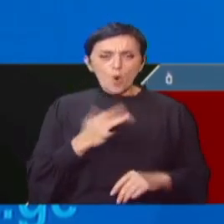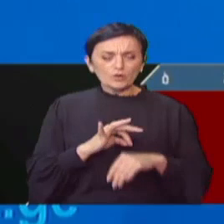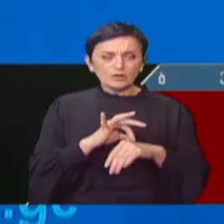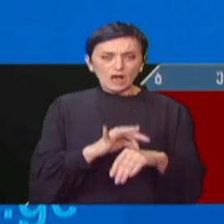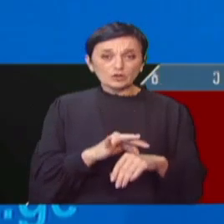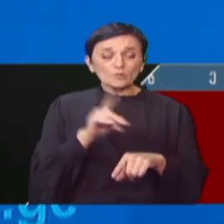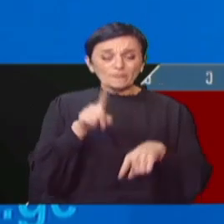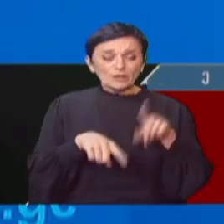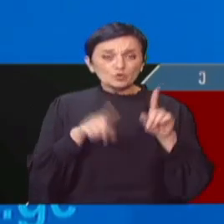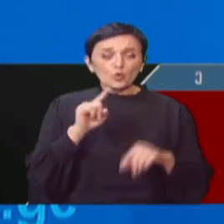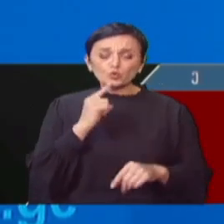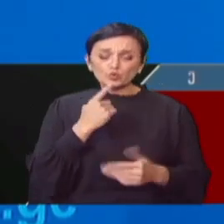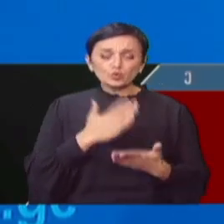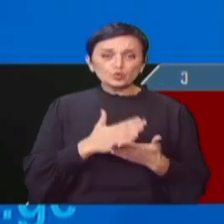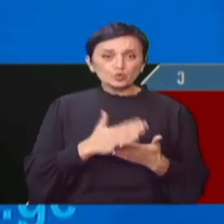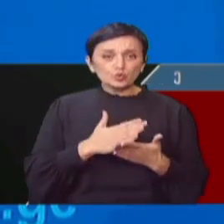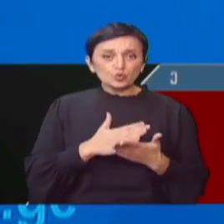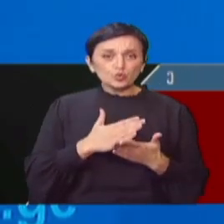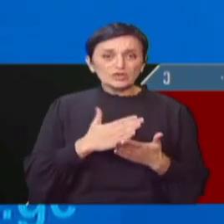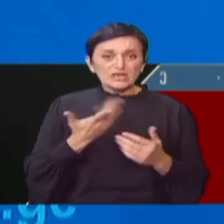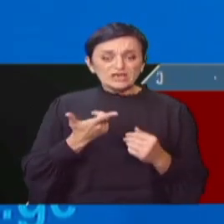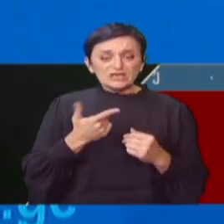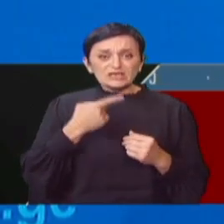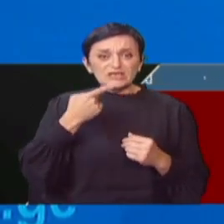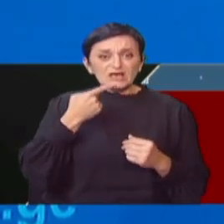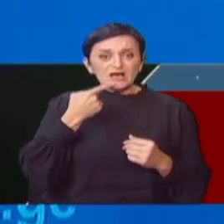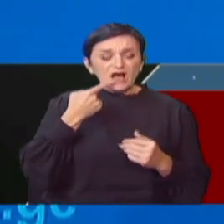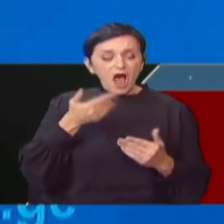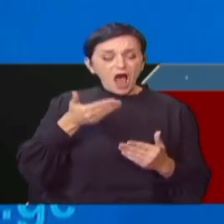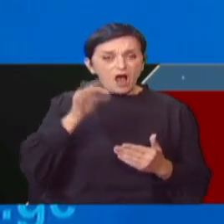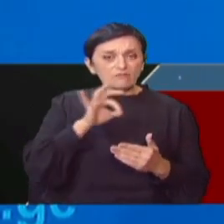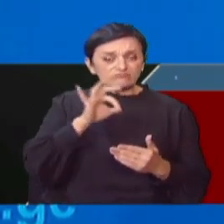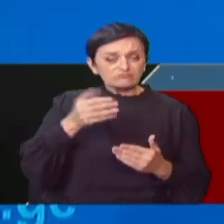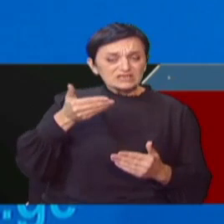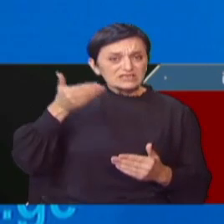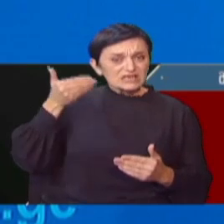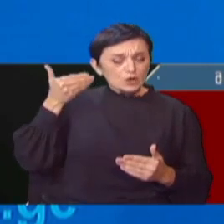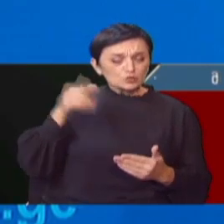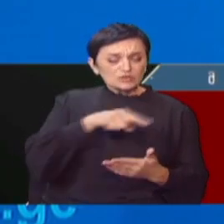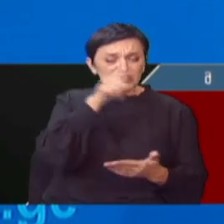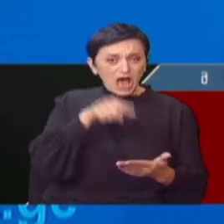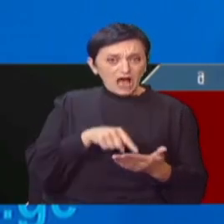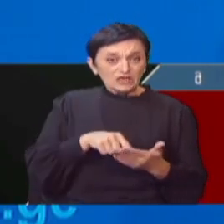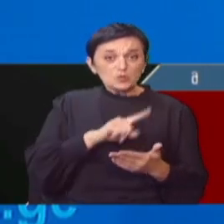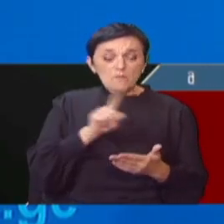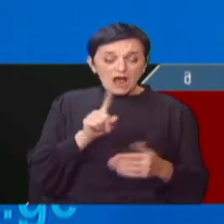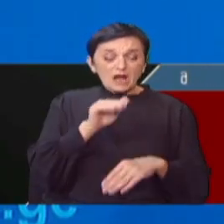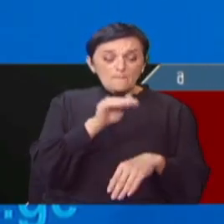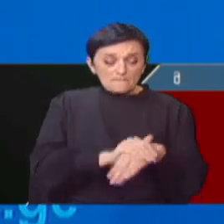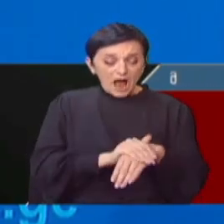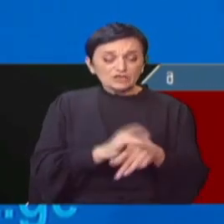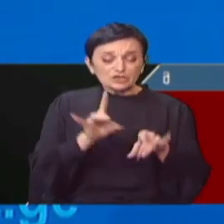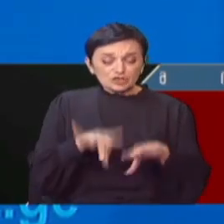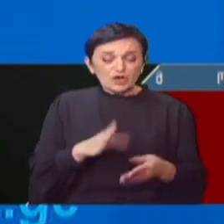გატარება. Ზოგადად რთულია ხოლმე განსაჯო წარსულში საკითხები, თუმცა ფაქტი რჩება